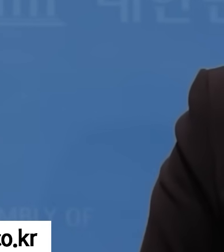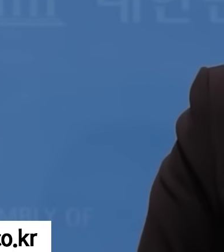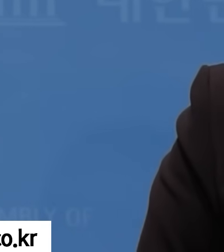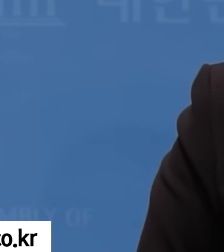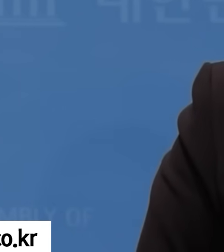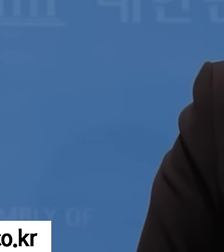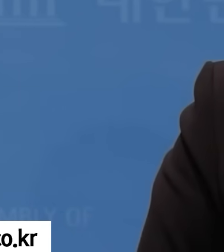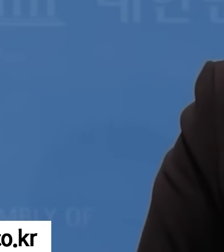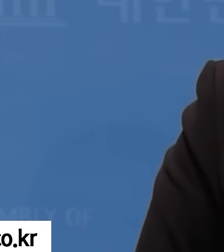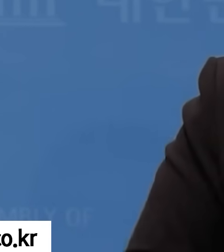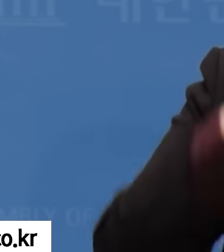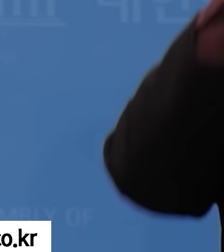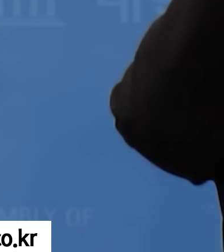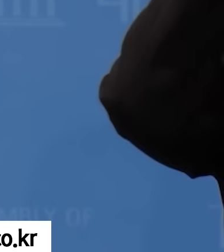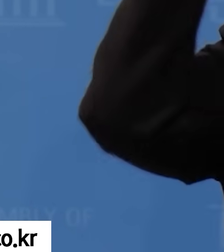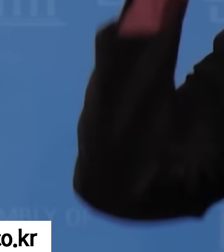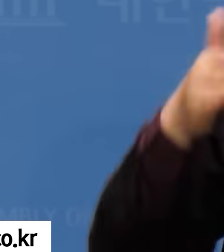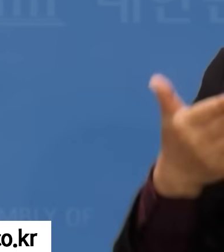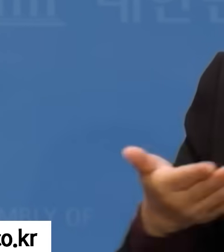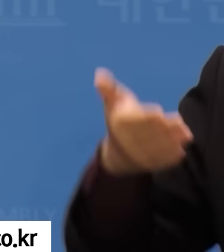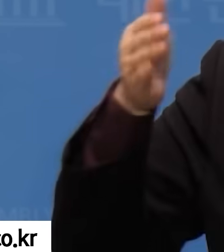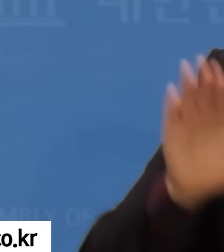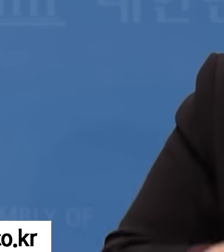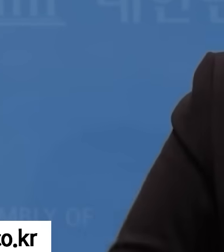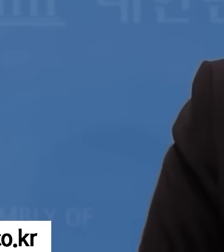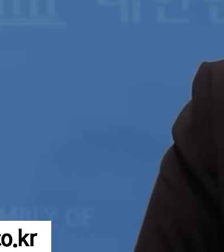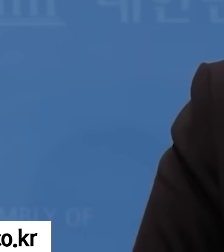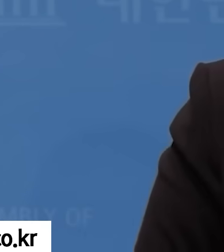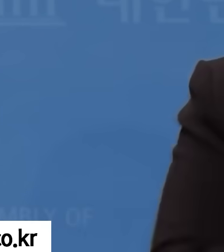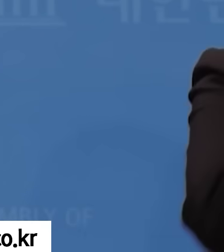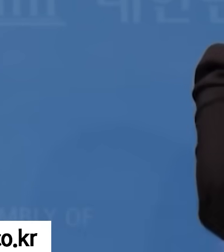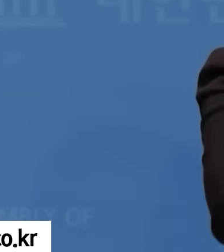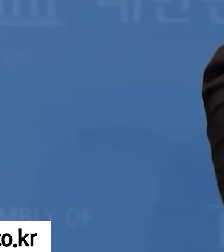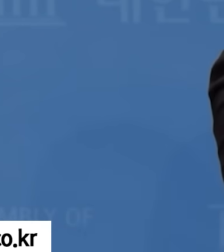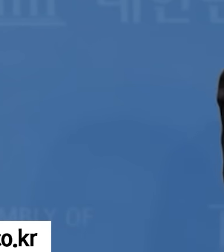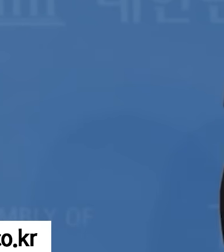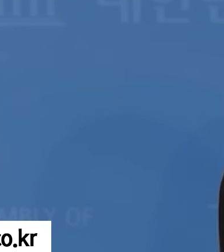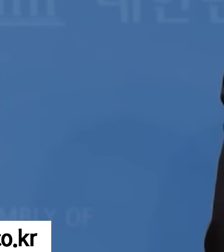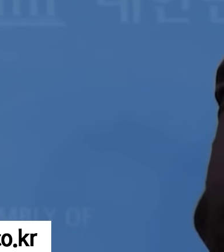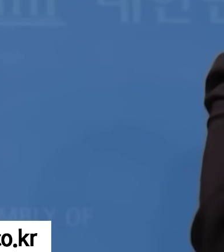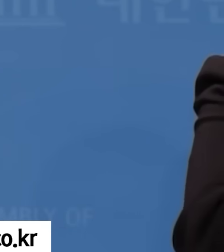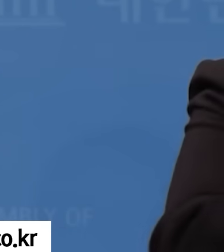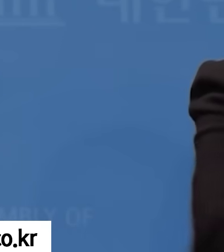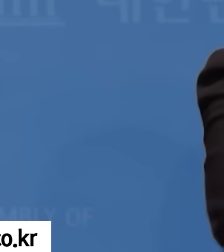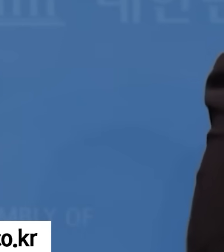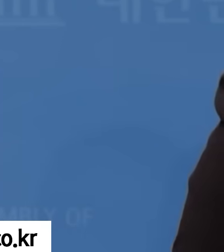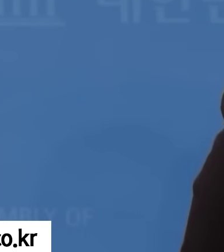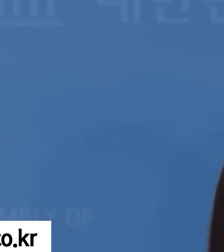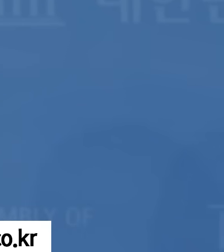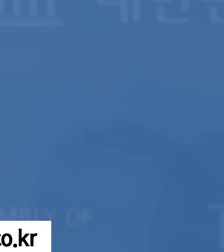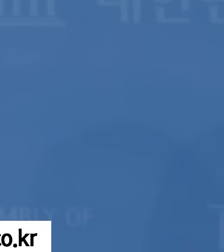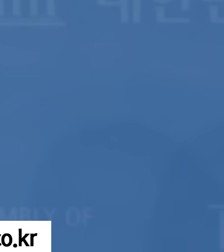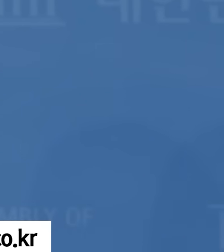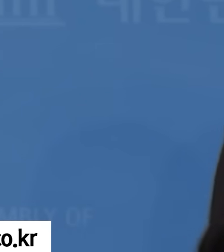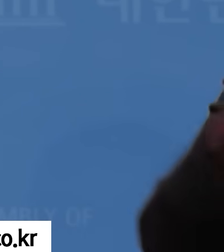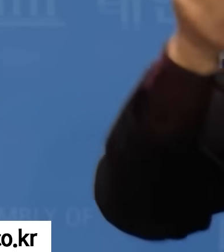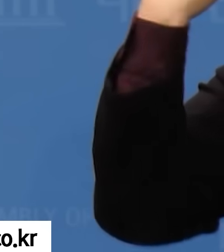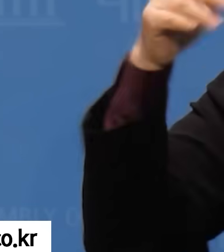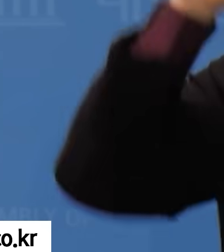한동훈 비대위원장님께서 운동권 특권 정치 청산은 시대의 정신이라고 선언하셨고